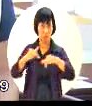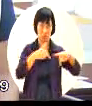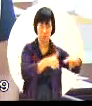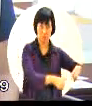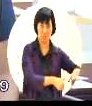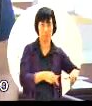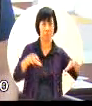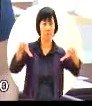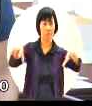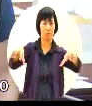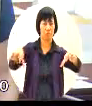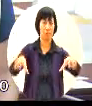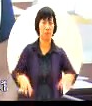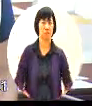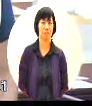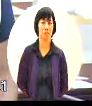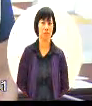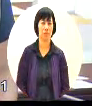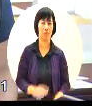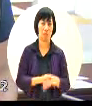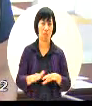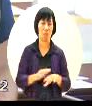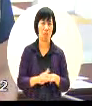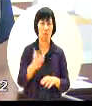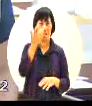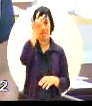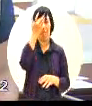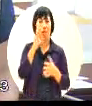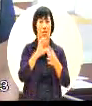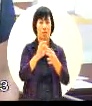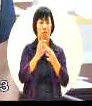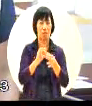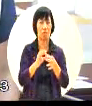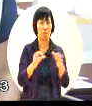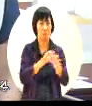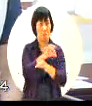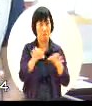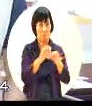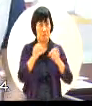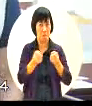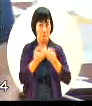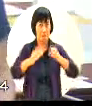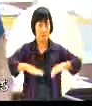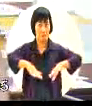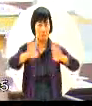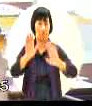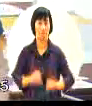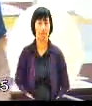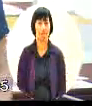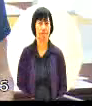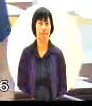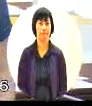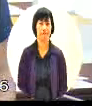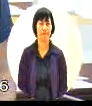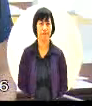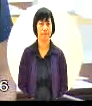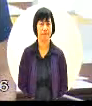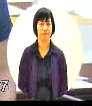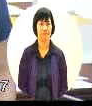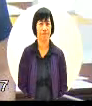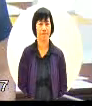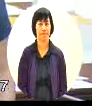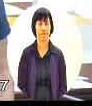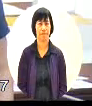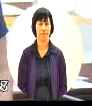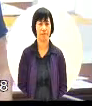啊，发阻碍着伊个金融化伊个发展吼，啊，所以，计算我